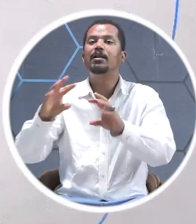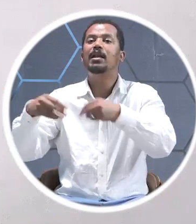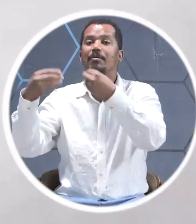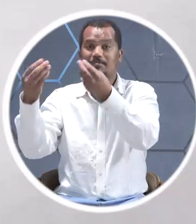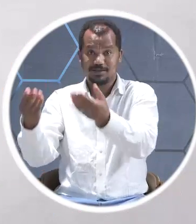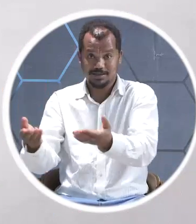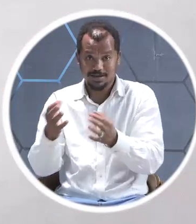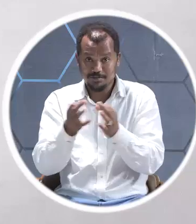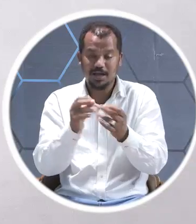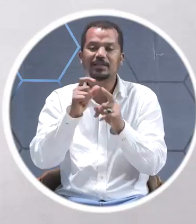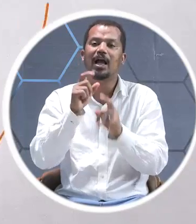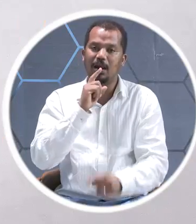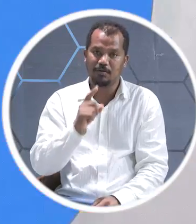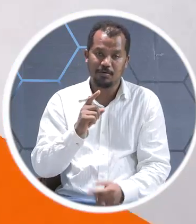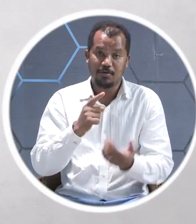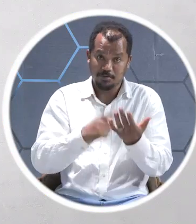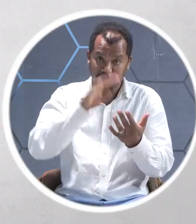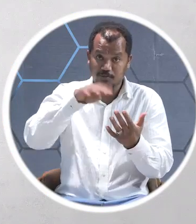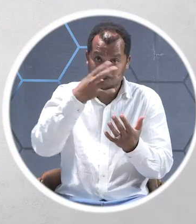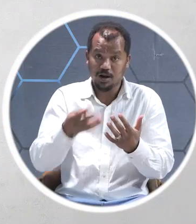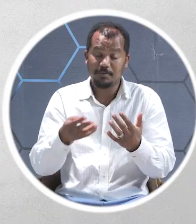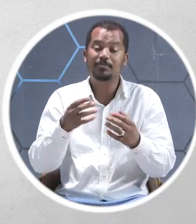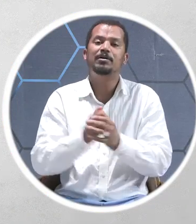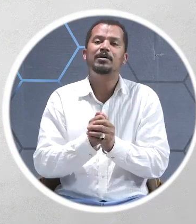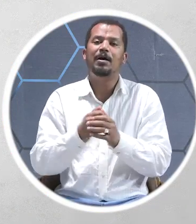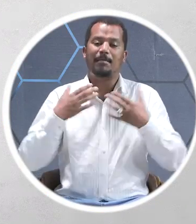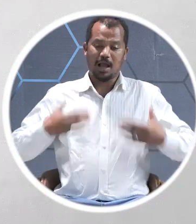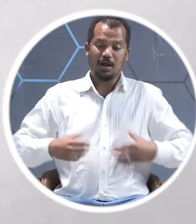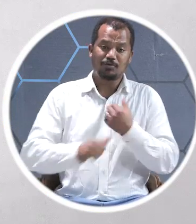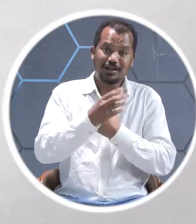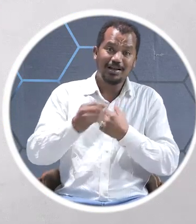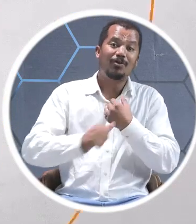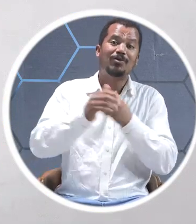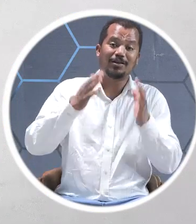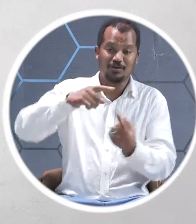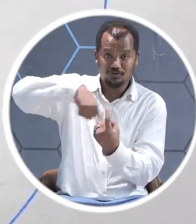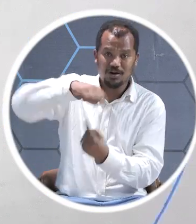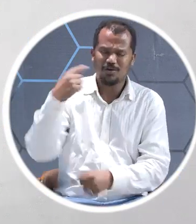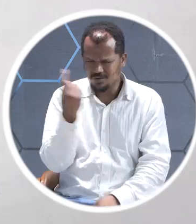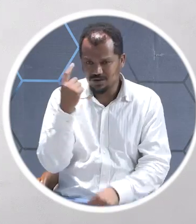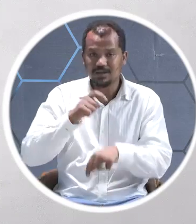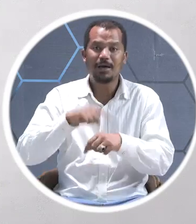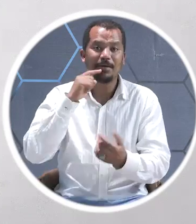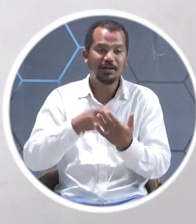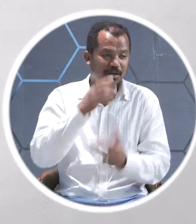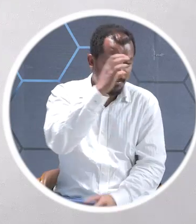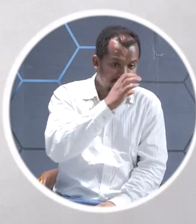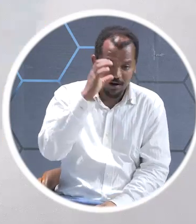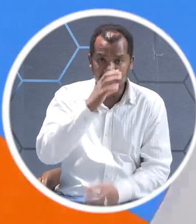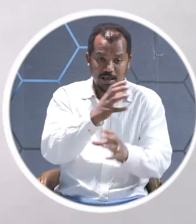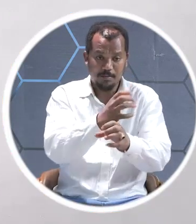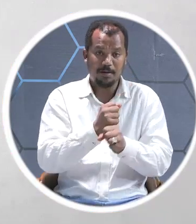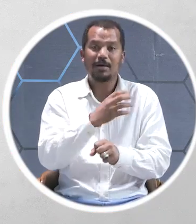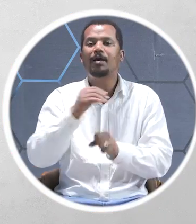ማፈላለግ መቀበልና መስጠትን የሚገልጽ ቃል ነው። በዚህ ፕሮግራምም በአካል ጉዳትና ጉዳተኝነት ዙሪያ ሁልጊዜ